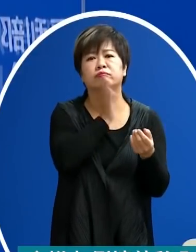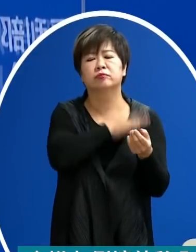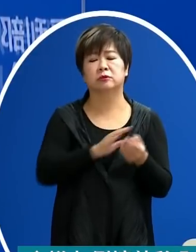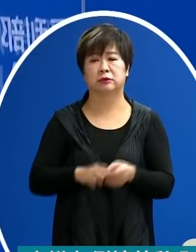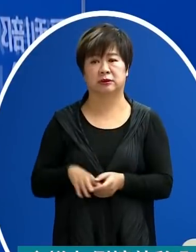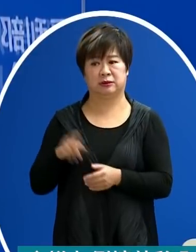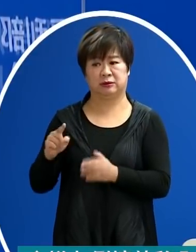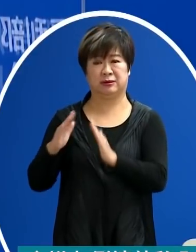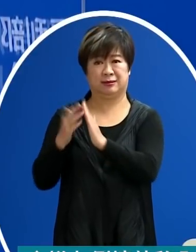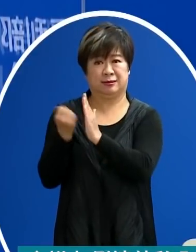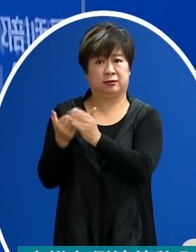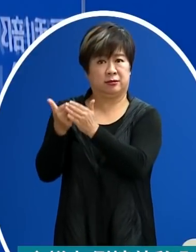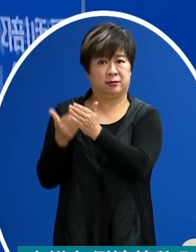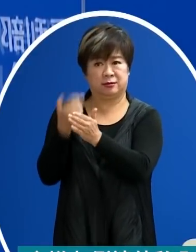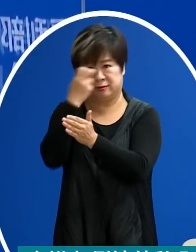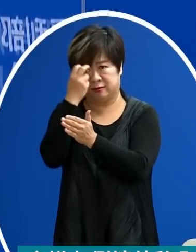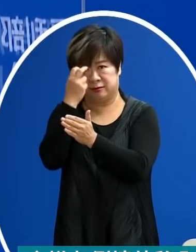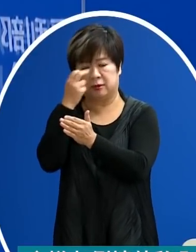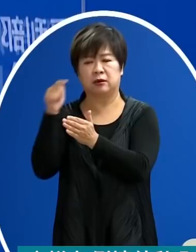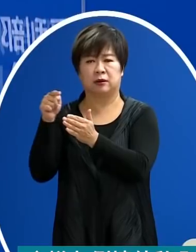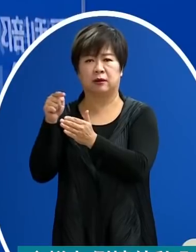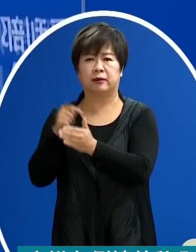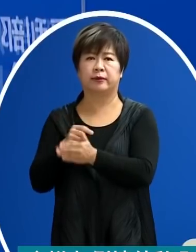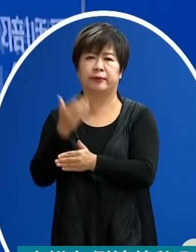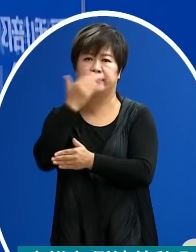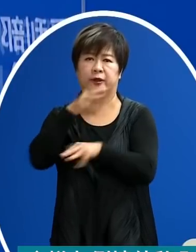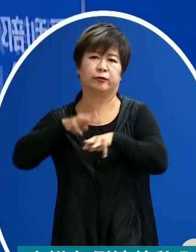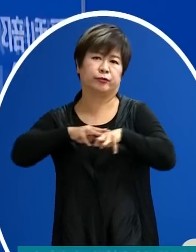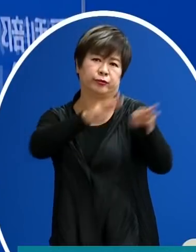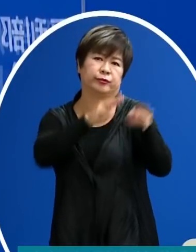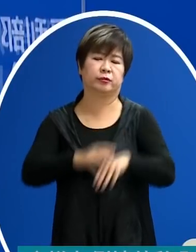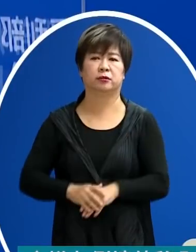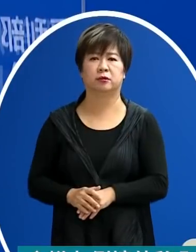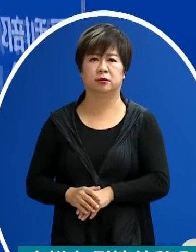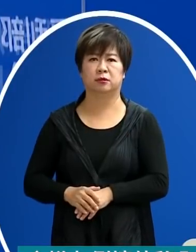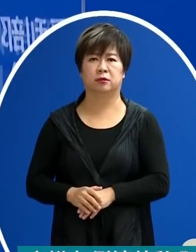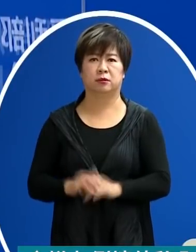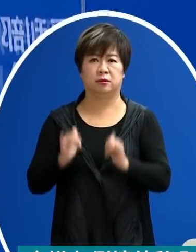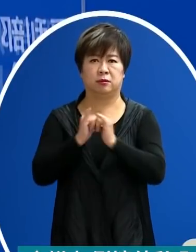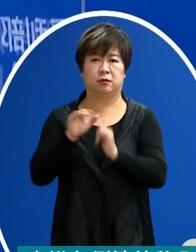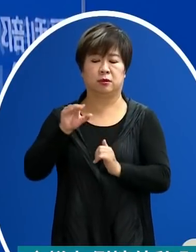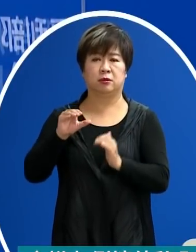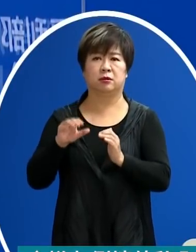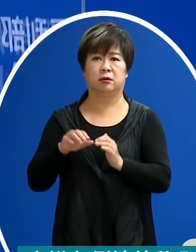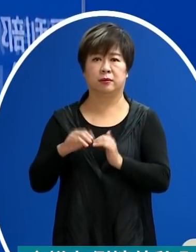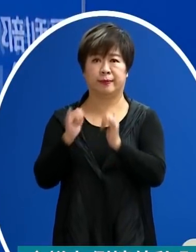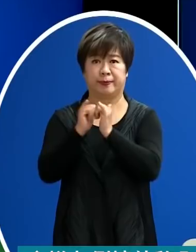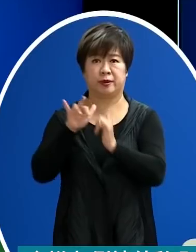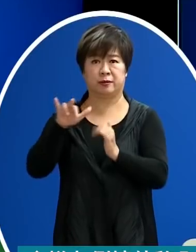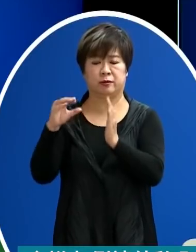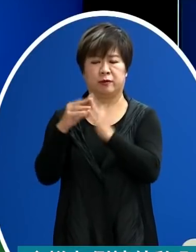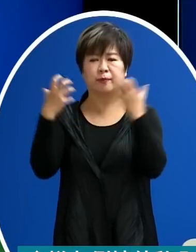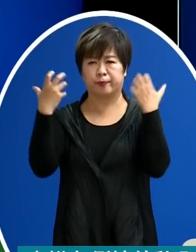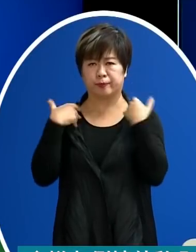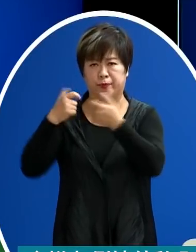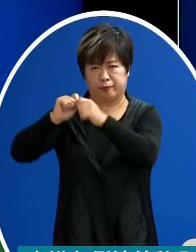是在居家检疫的期间违规外出。那就这一块，民航局会去把它调查清楚。